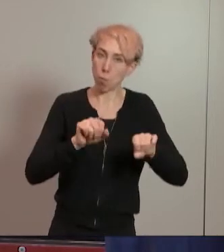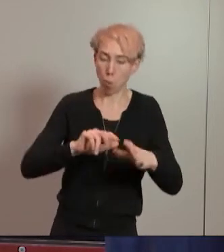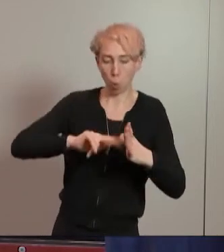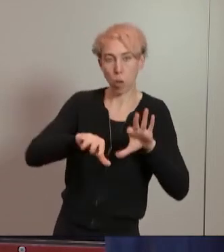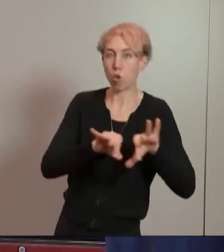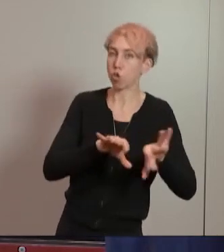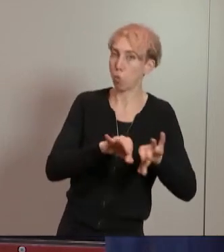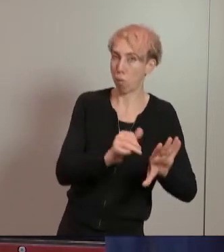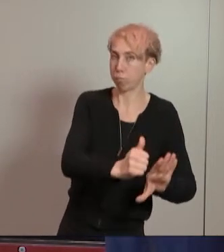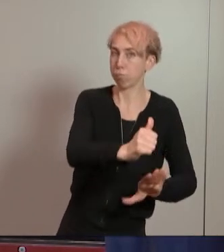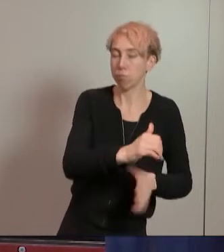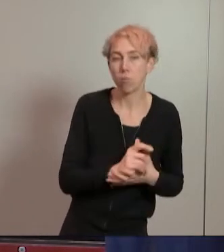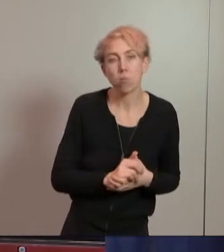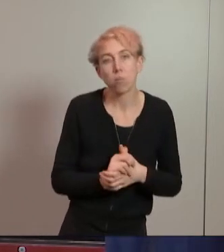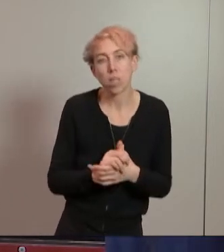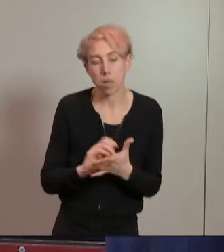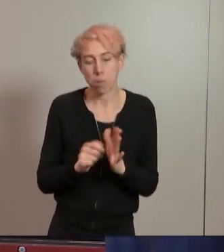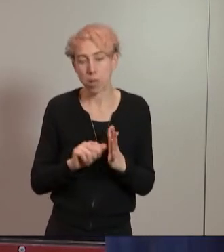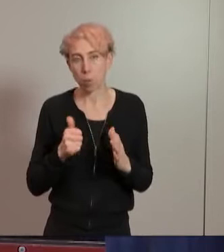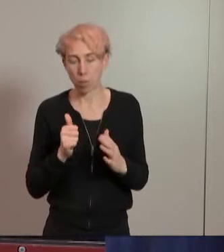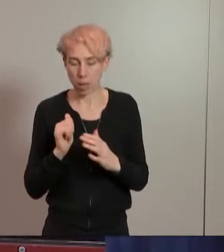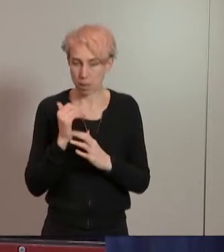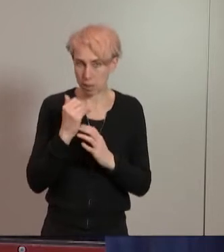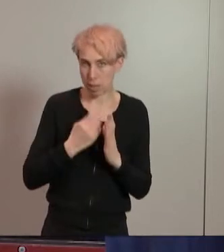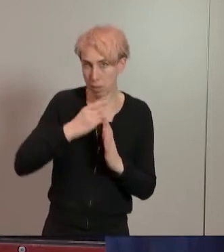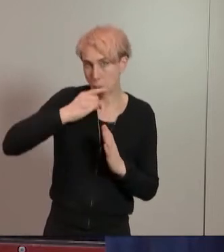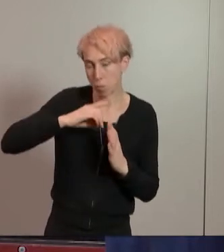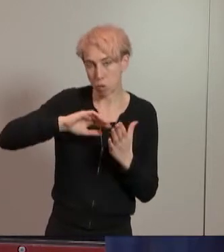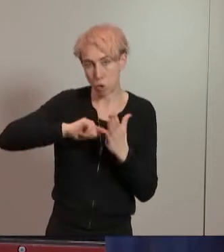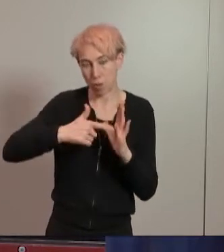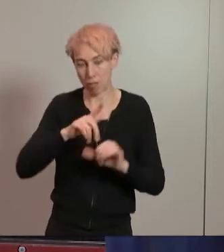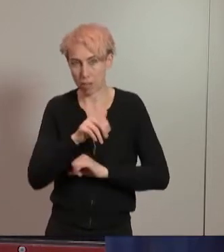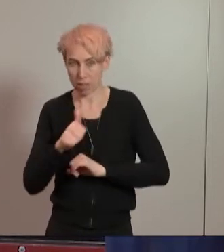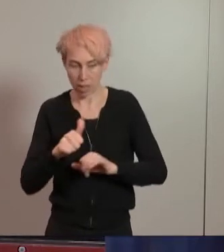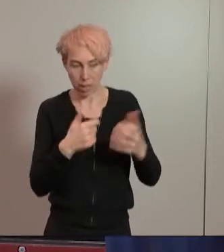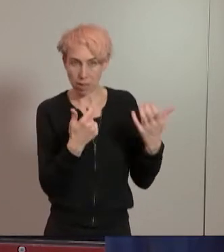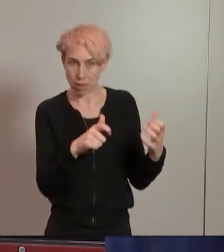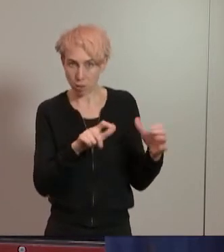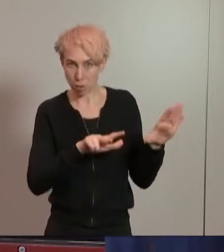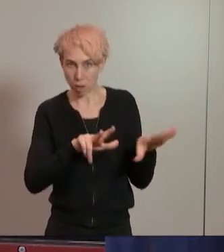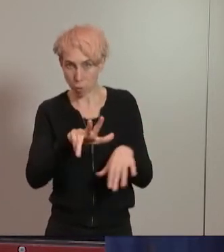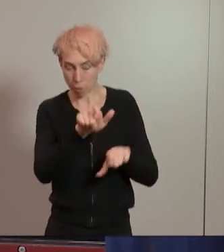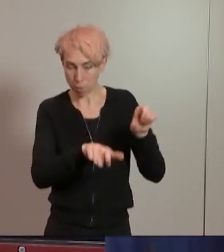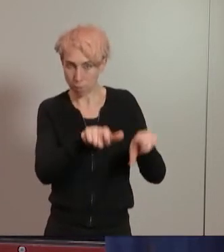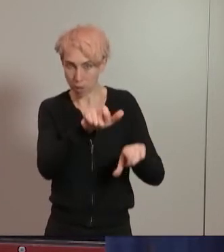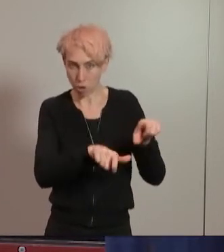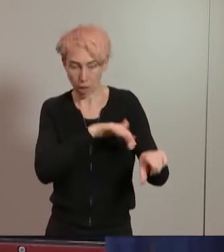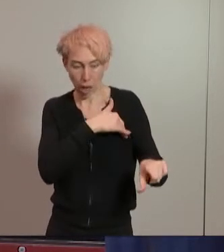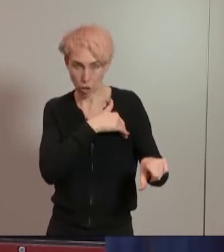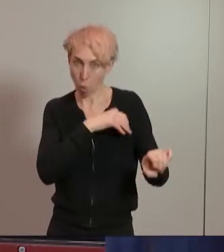choix. Au 1er décembre 2021, sur les 783 agents éligibles au contrat de